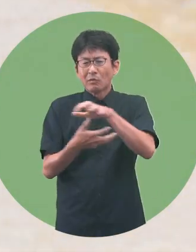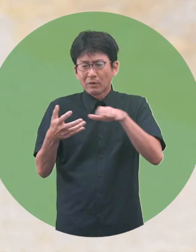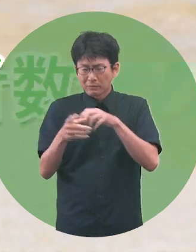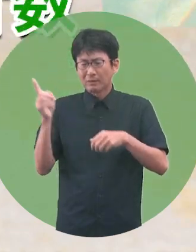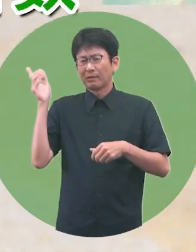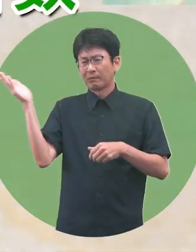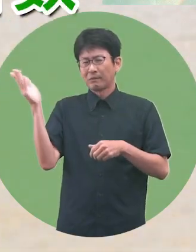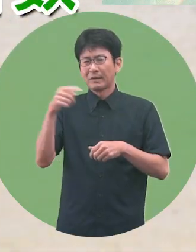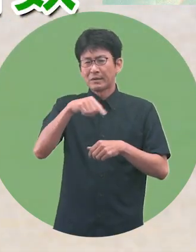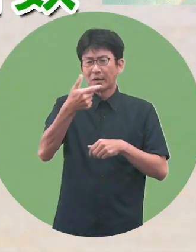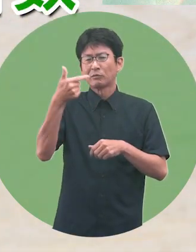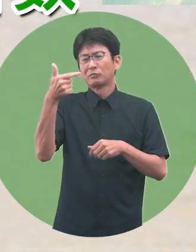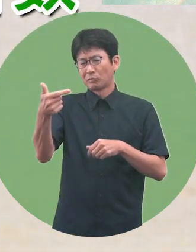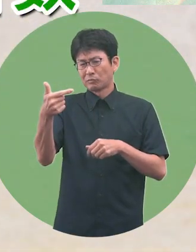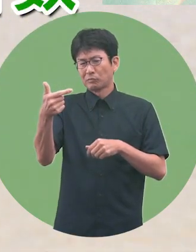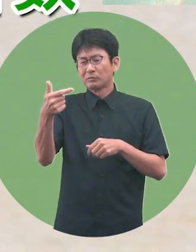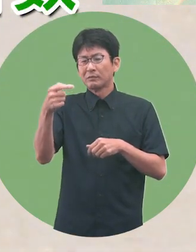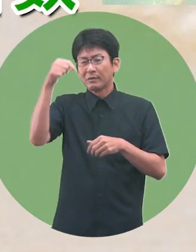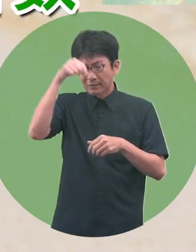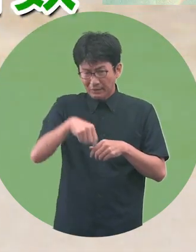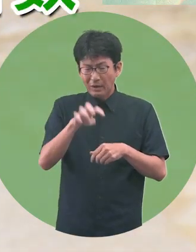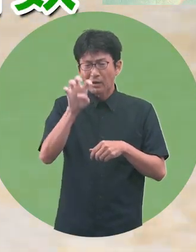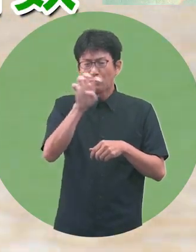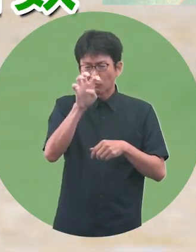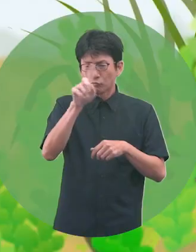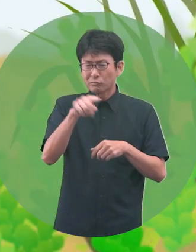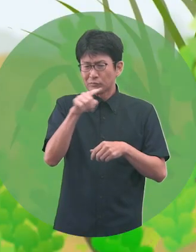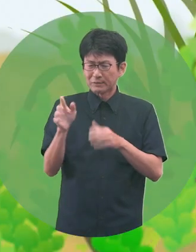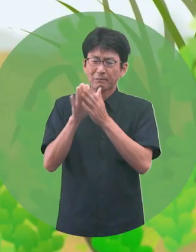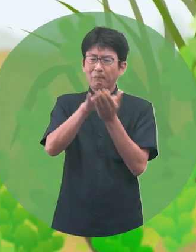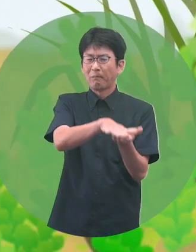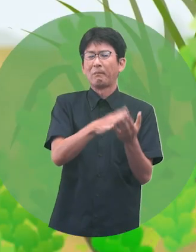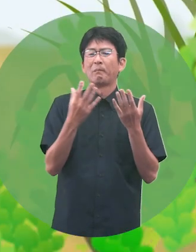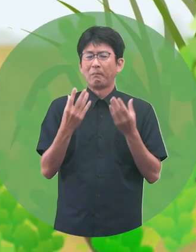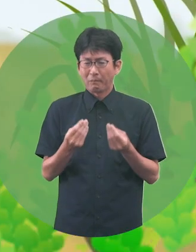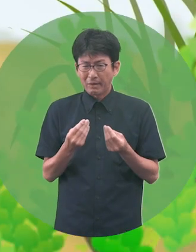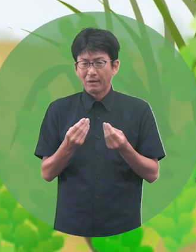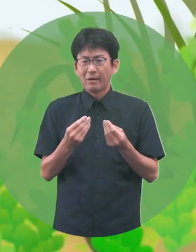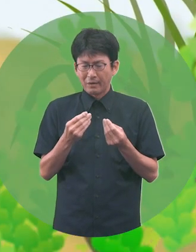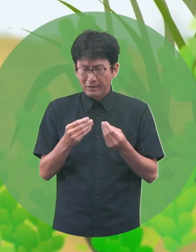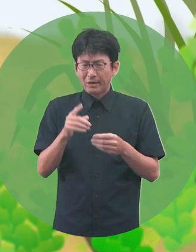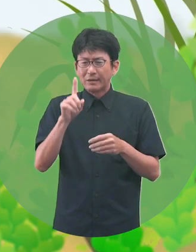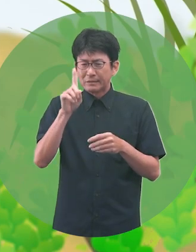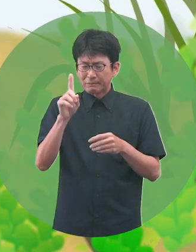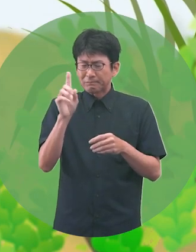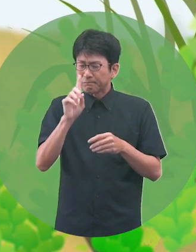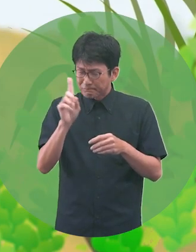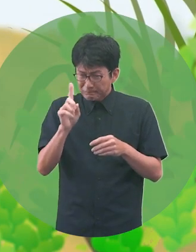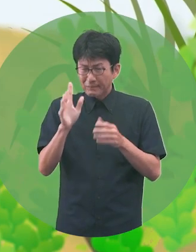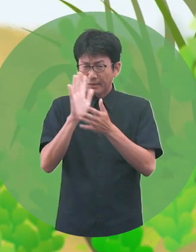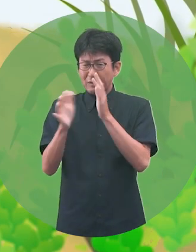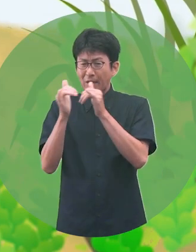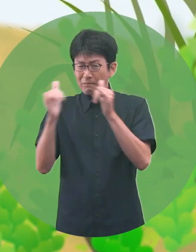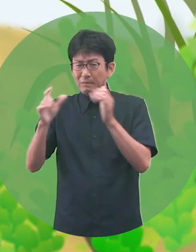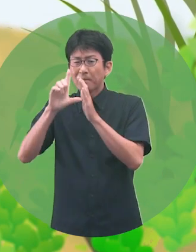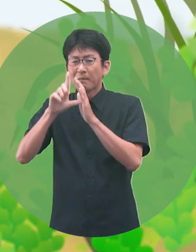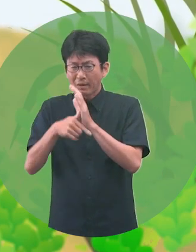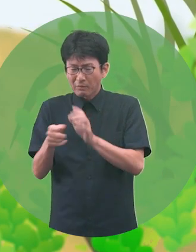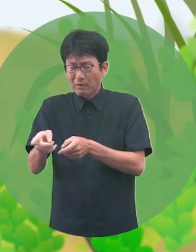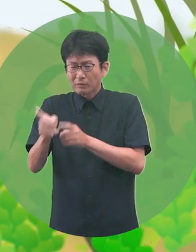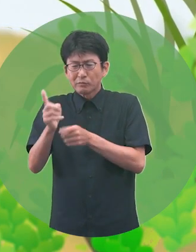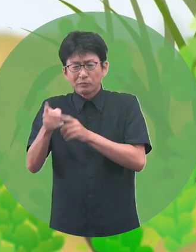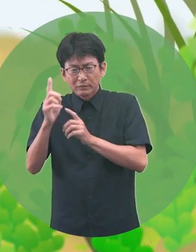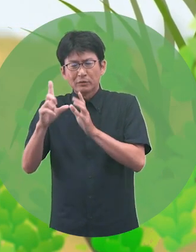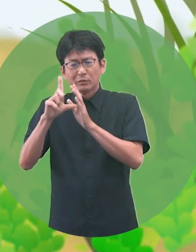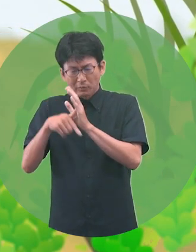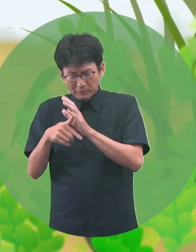り、40人の方が亡くなっています。大きな特徴として県民は釣りなどをしている時の事故